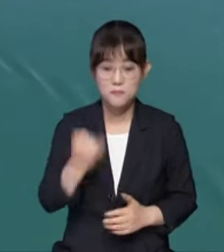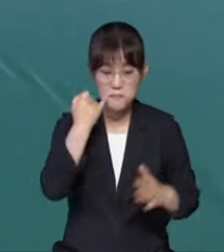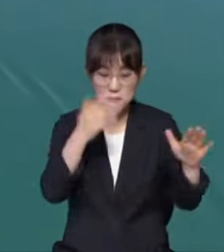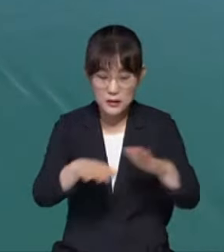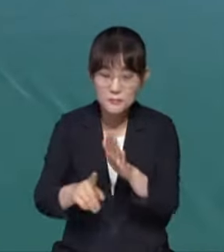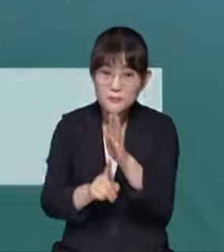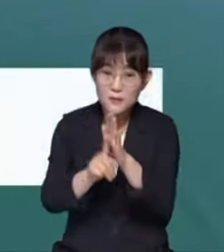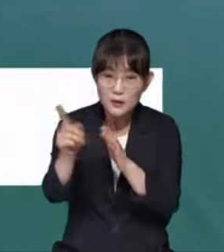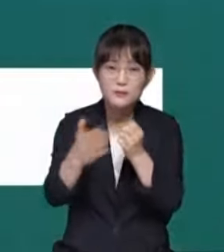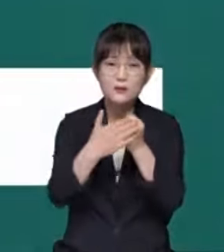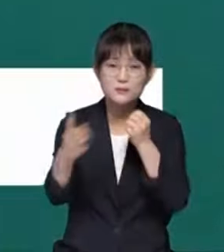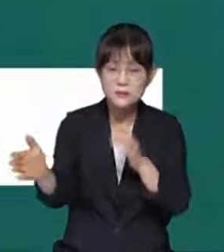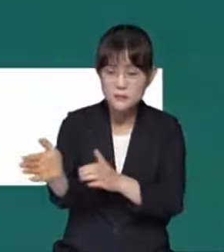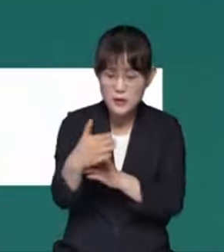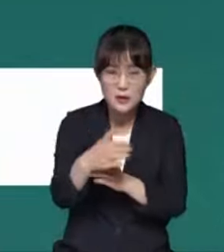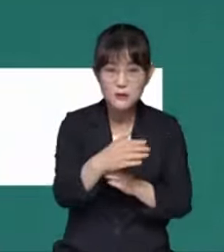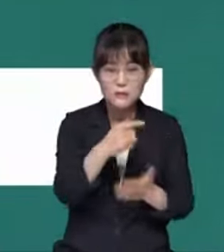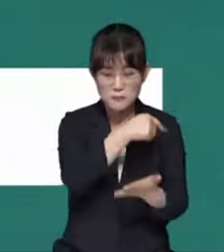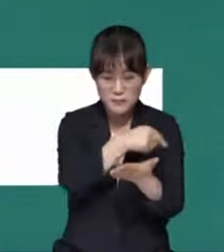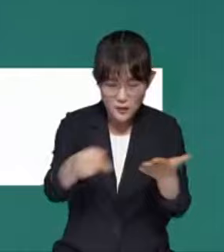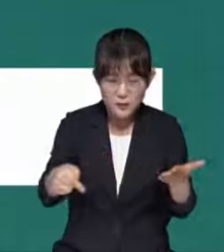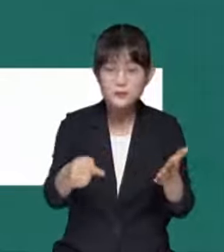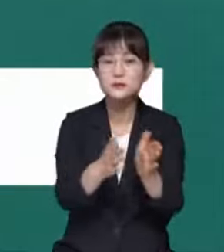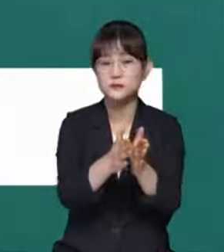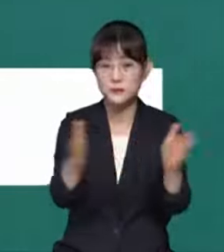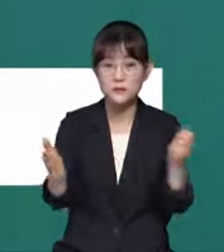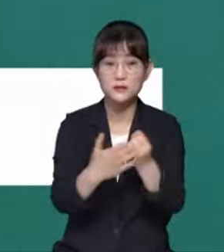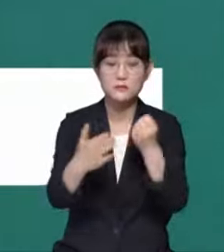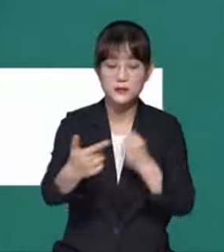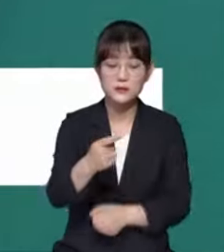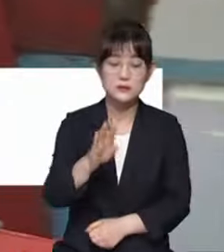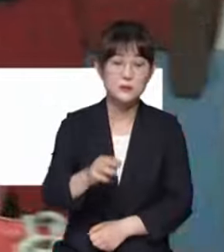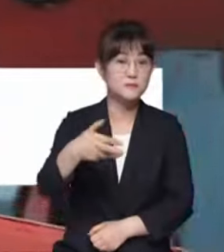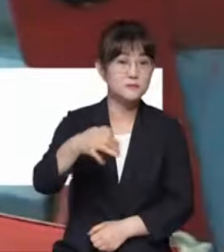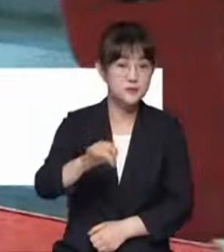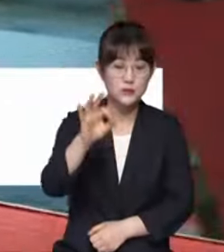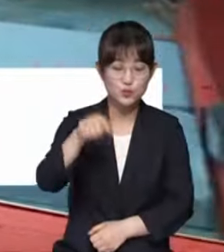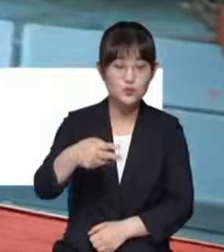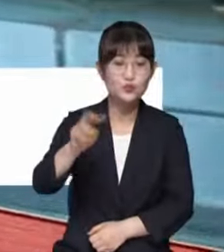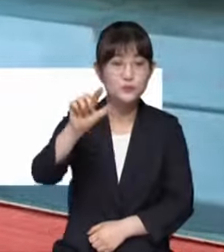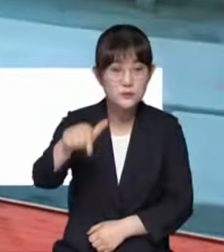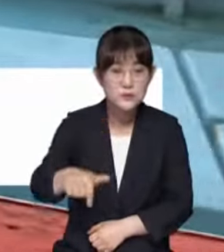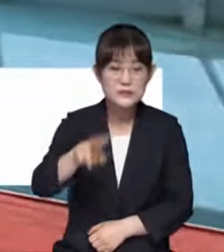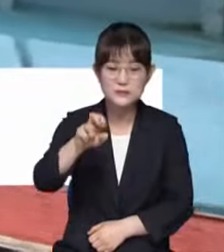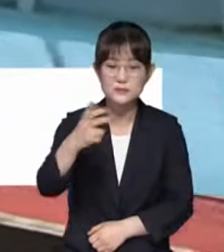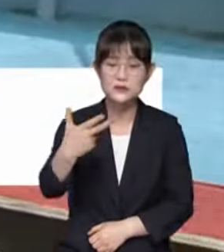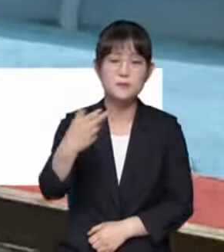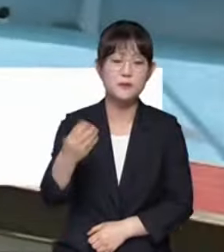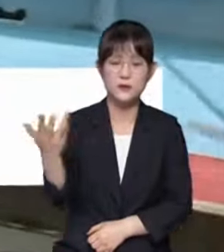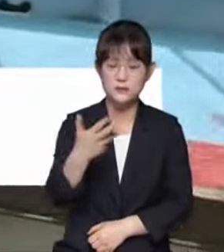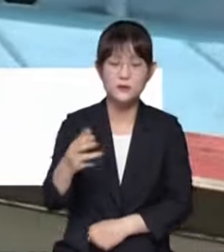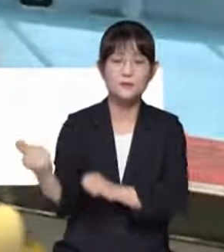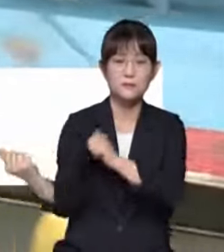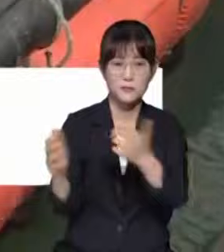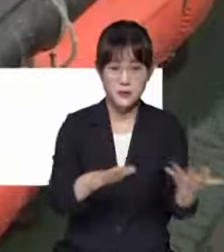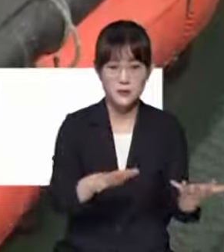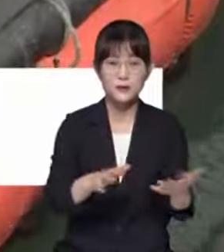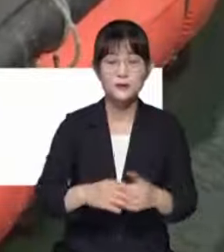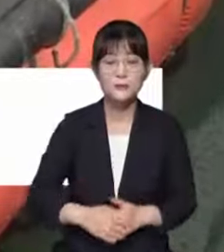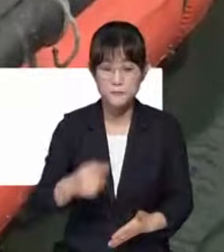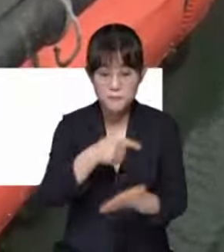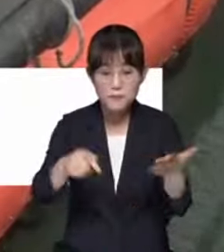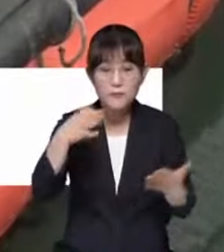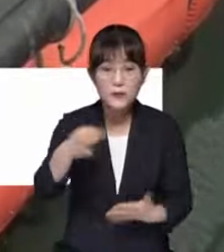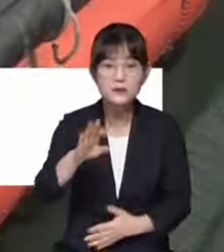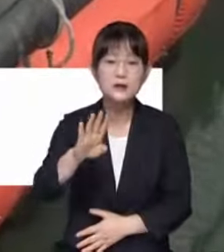고수온으로 인한 양식 어류 피해도 발생하기 시작해 넙치와 우럭 등 27만 8천 마리가 폐사했습니다.